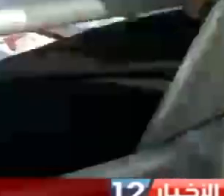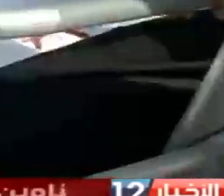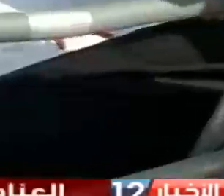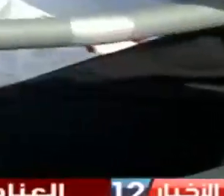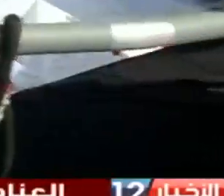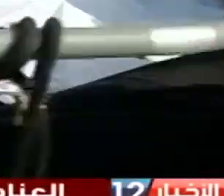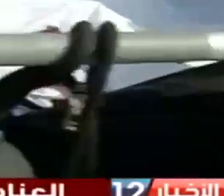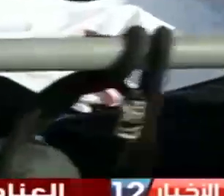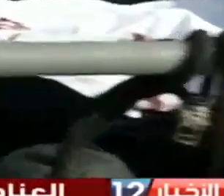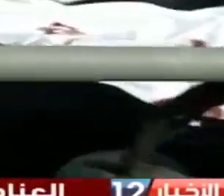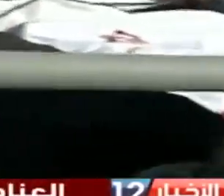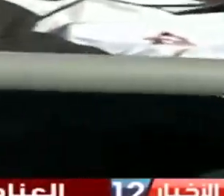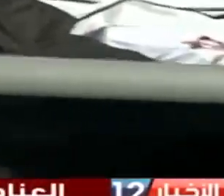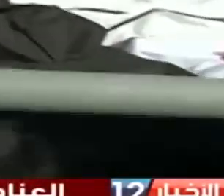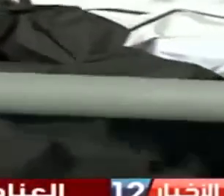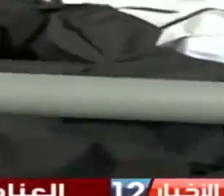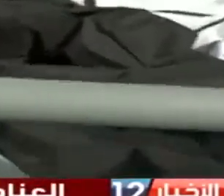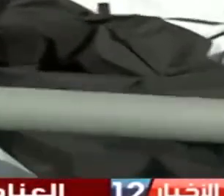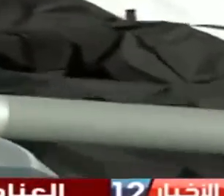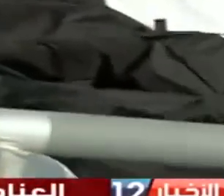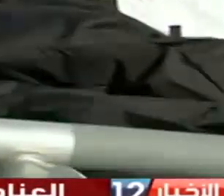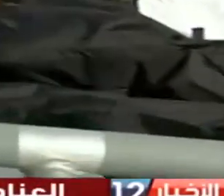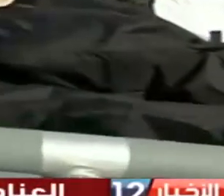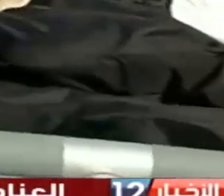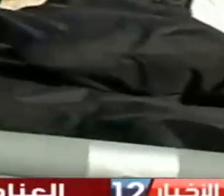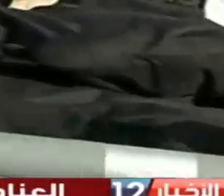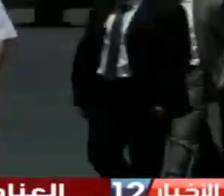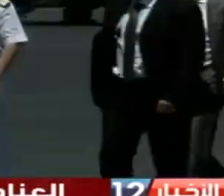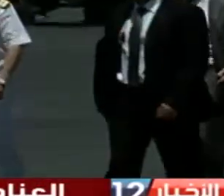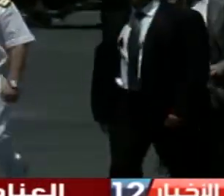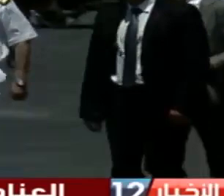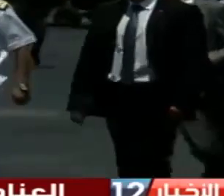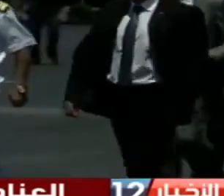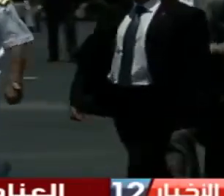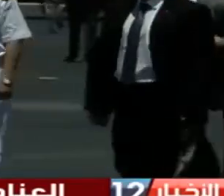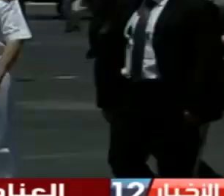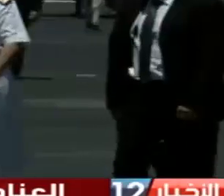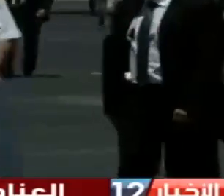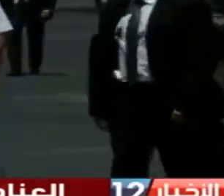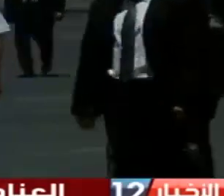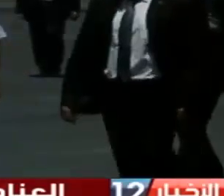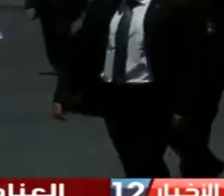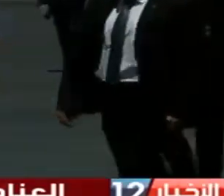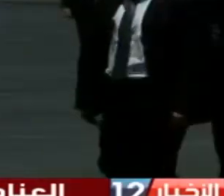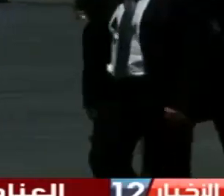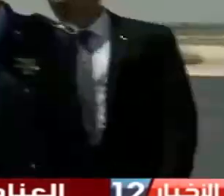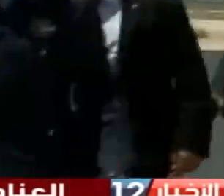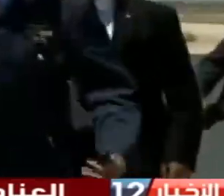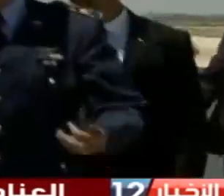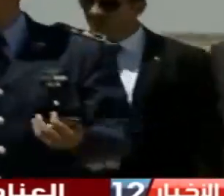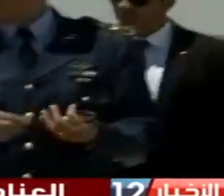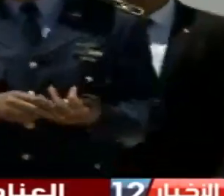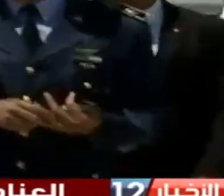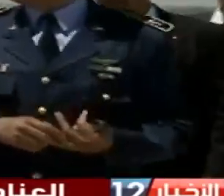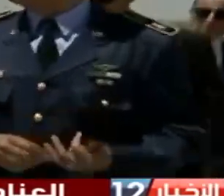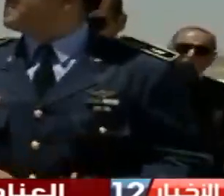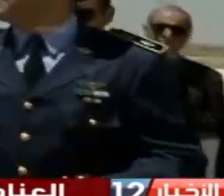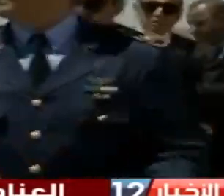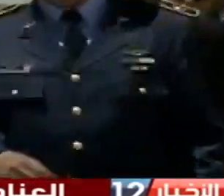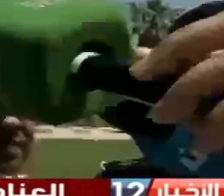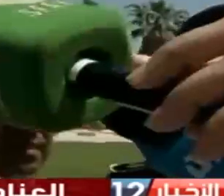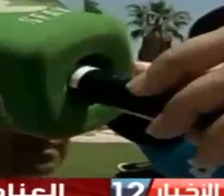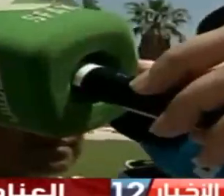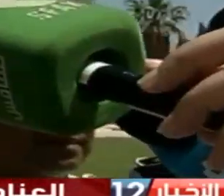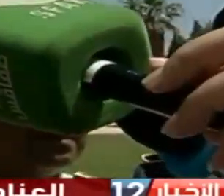ارتفاع عدد جثث الغرقى الذين تم انتشالهم إلى حدود اليوم إلى 52 جثة، وزيارة